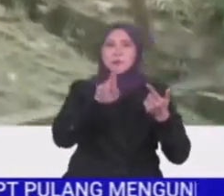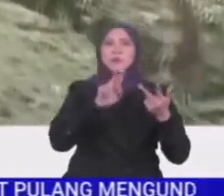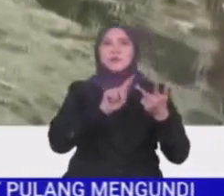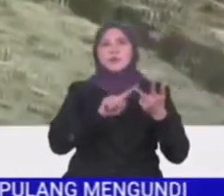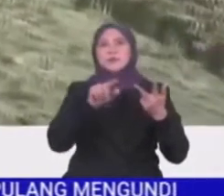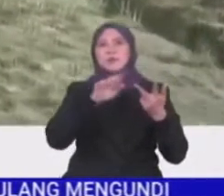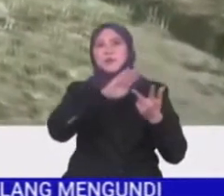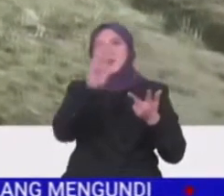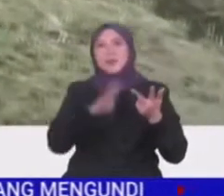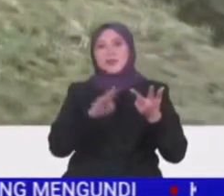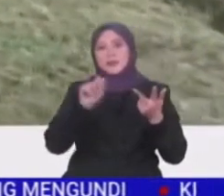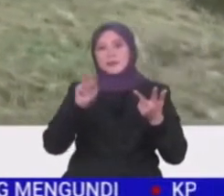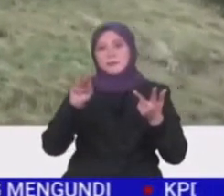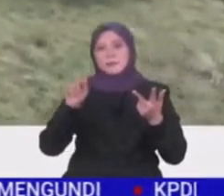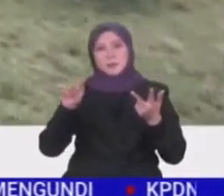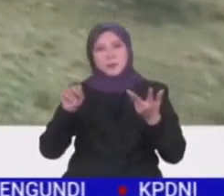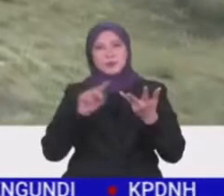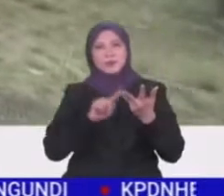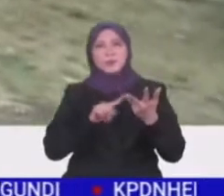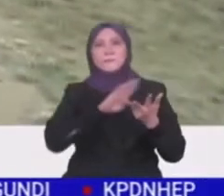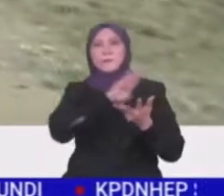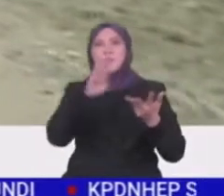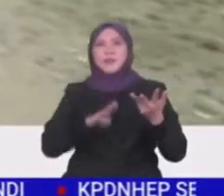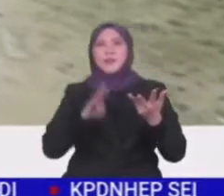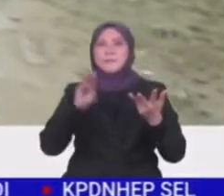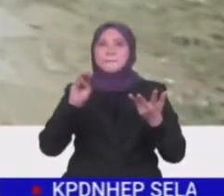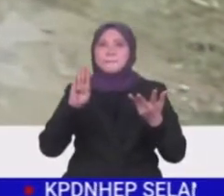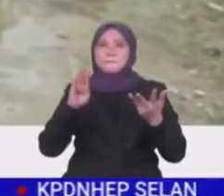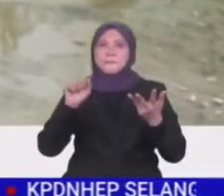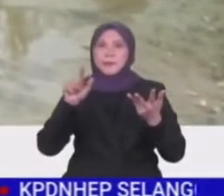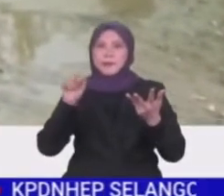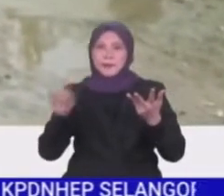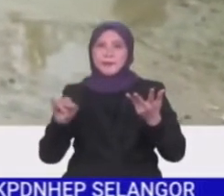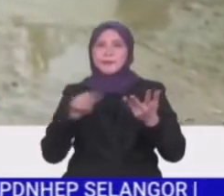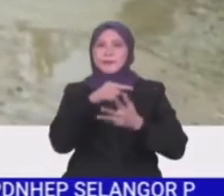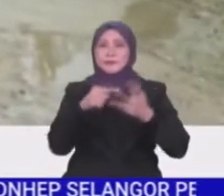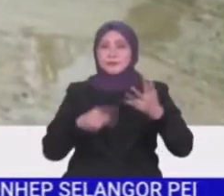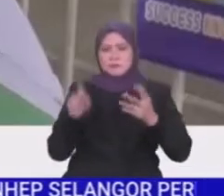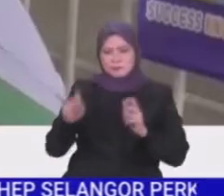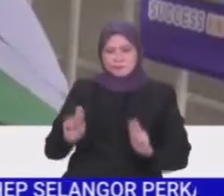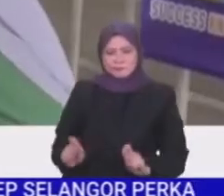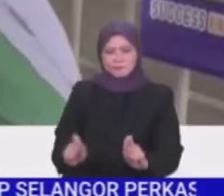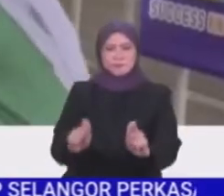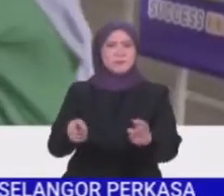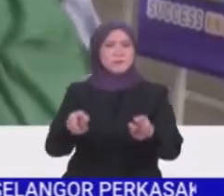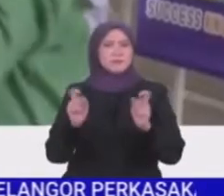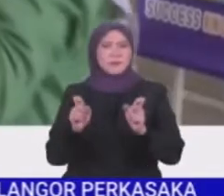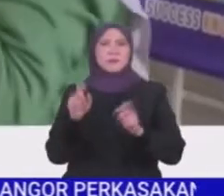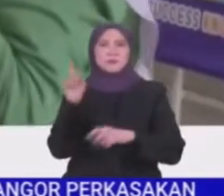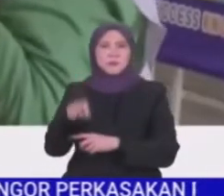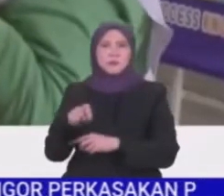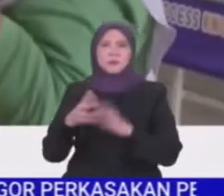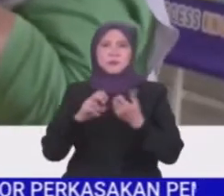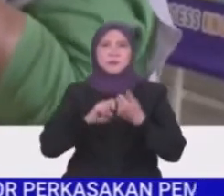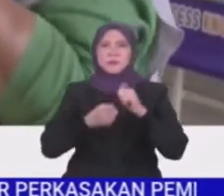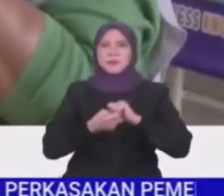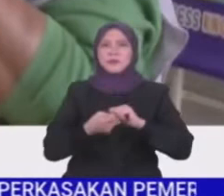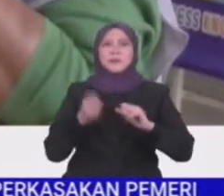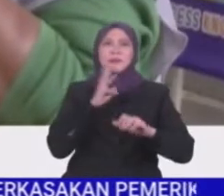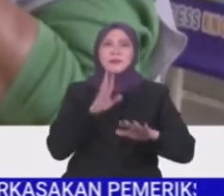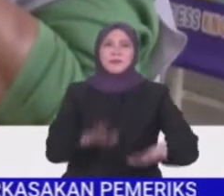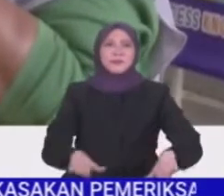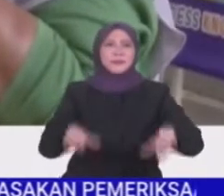Bukit Tambun dan Kampung Bukit Balai. Bagi penduduk mereka turut mengharapkan tindakan segera diambil bagi menangani masalah banjir